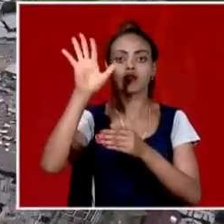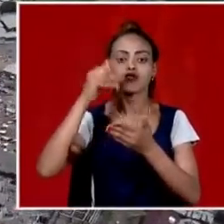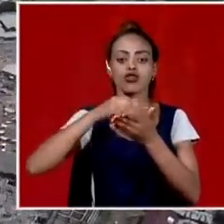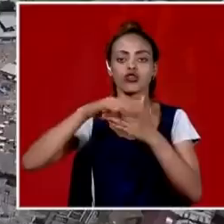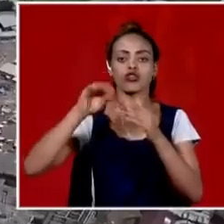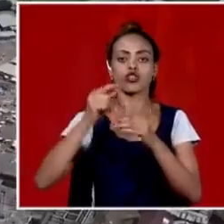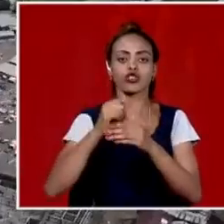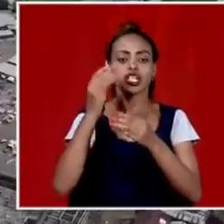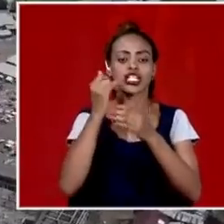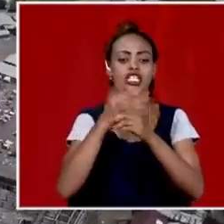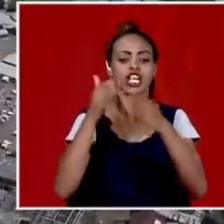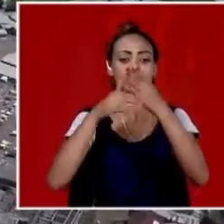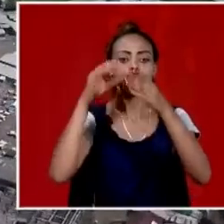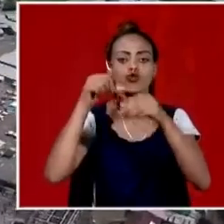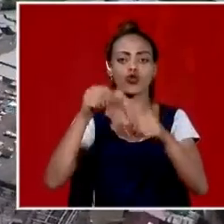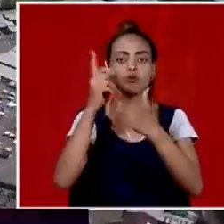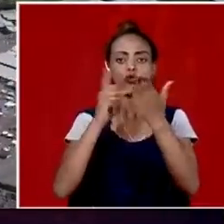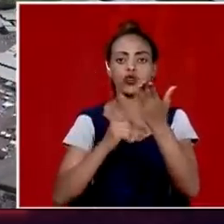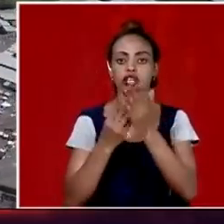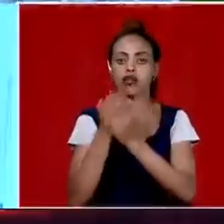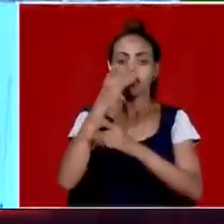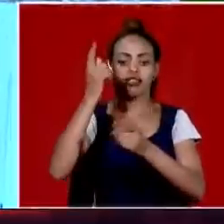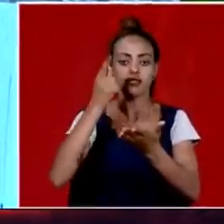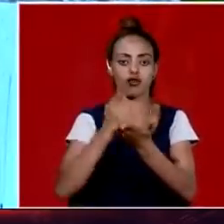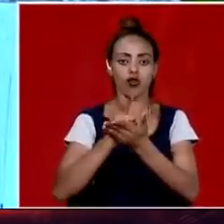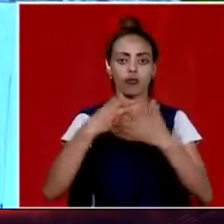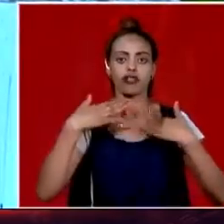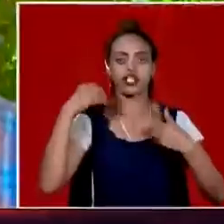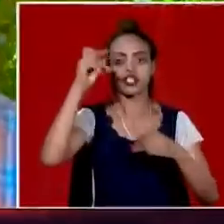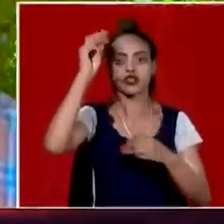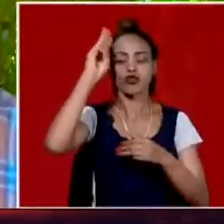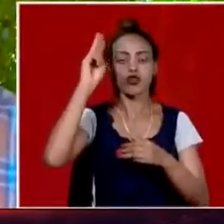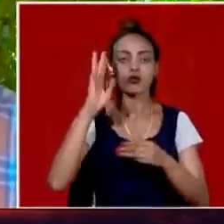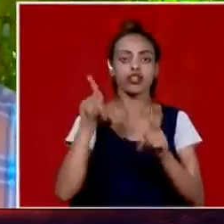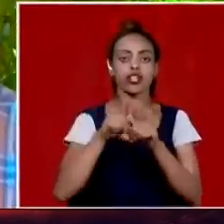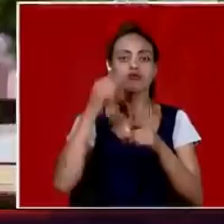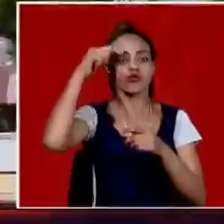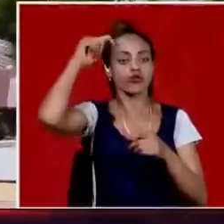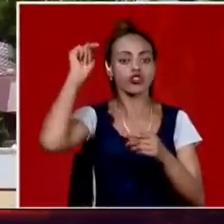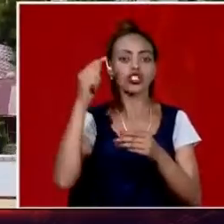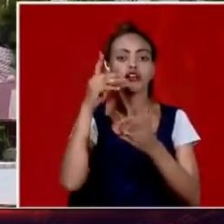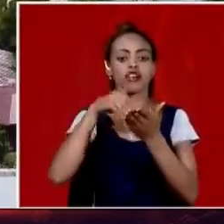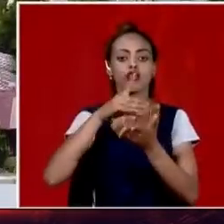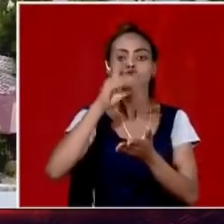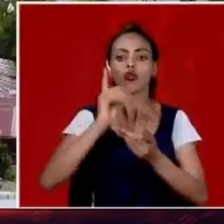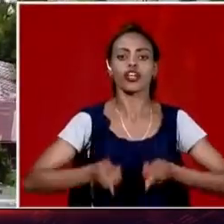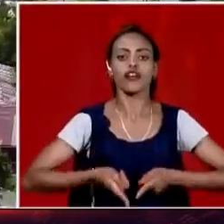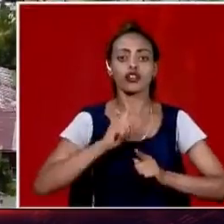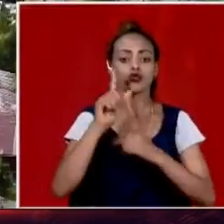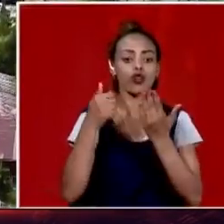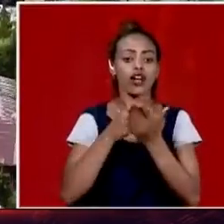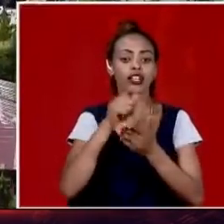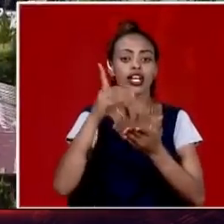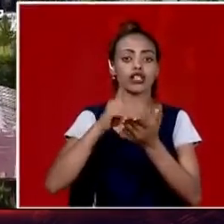በጀት እናተሃነፁ ዝሓገዩ ፕሮጀክትታት ልምዓት ተመሪቖም መንእሰይ ሰለሞን ደሳለኝን ቴድሮስ የማንን ኣብ ከተማ ኮረም ነበርቲ እንትኾኑ ኣብታ ከተማ